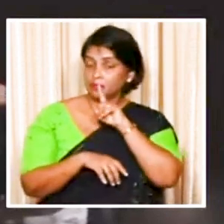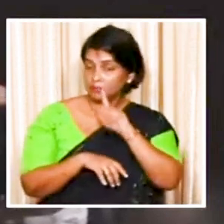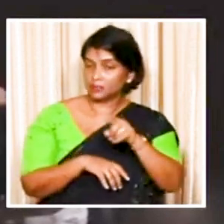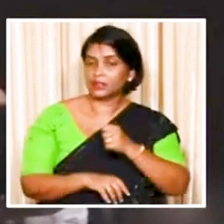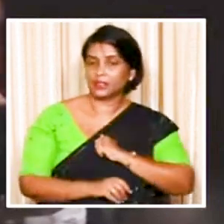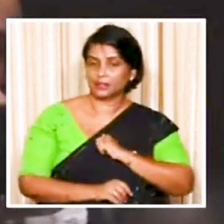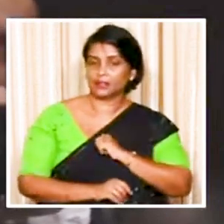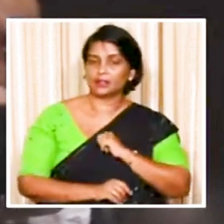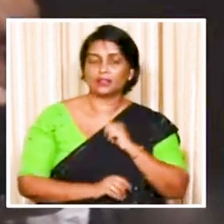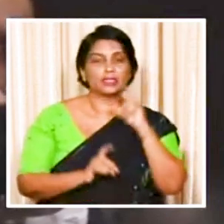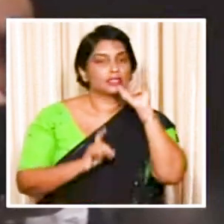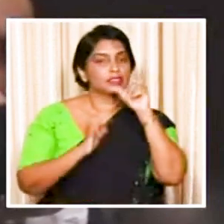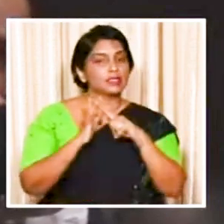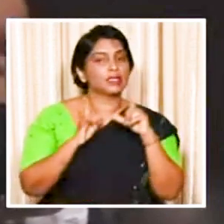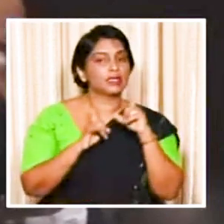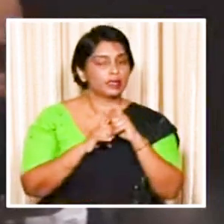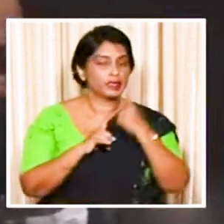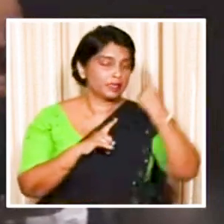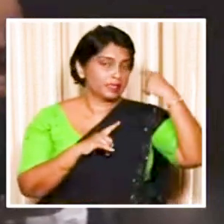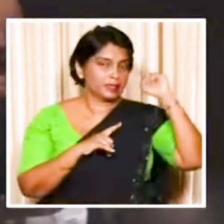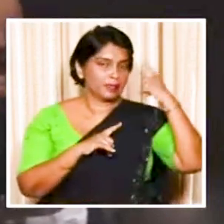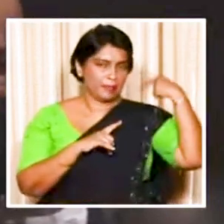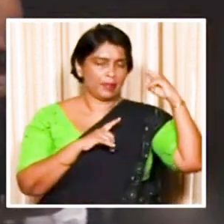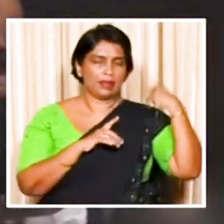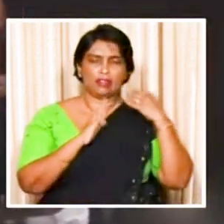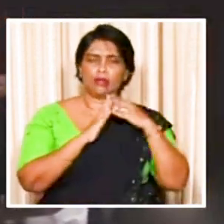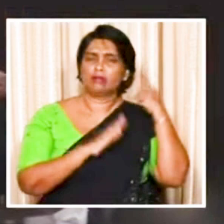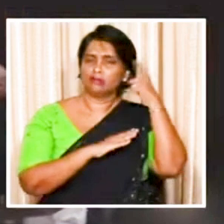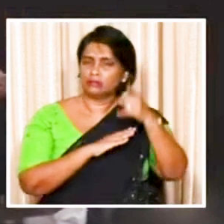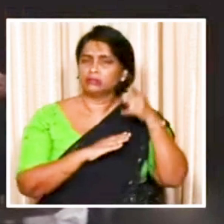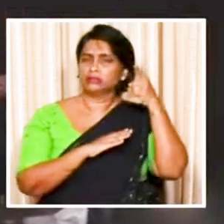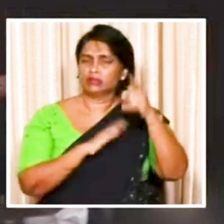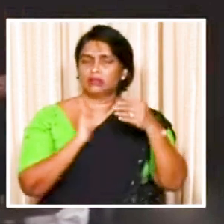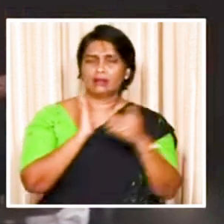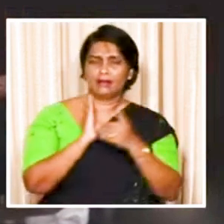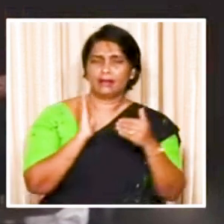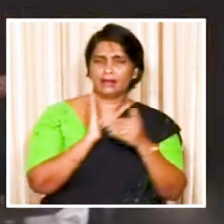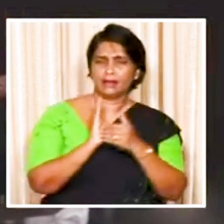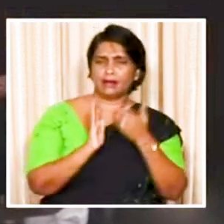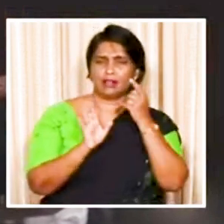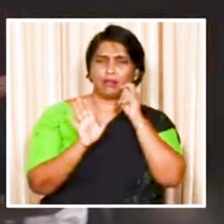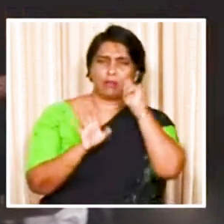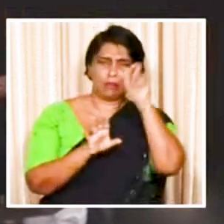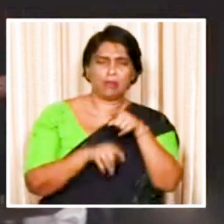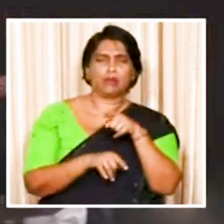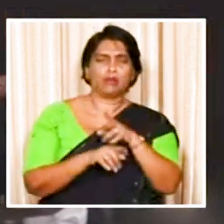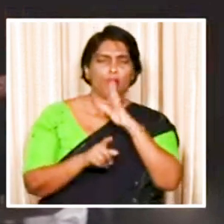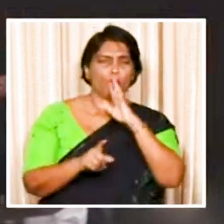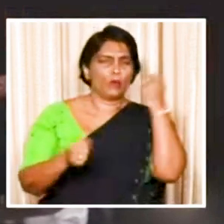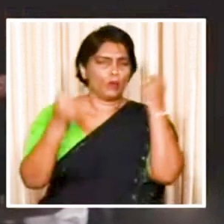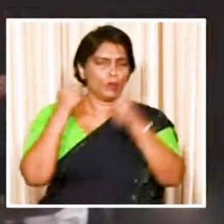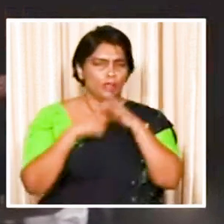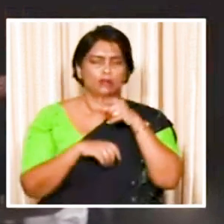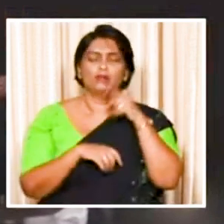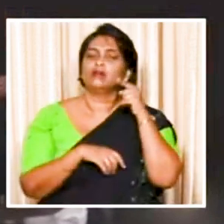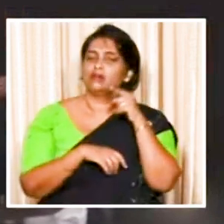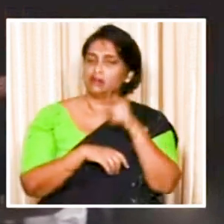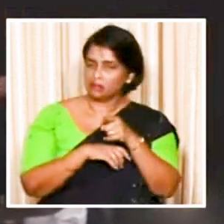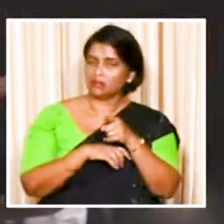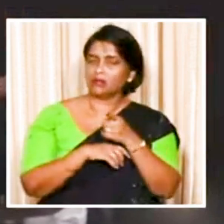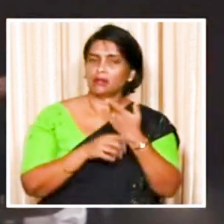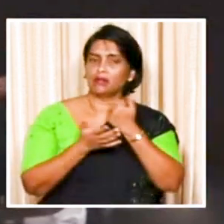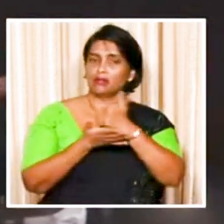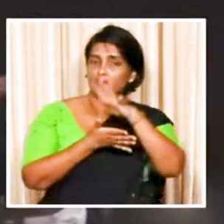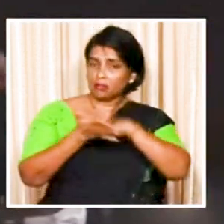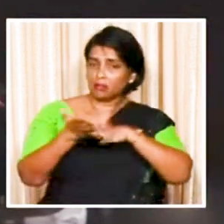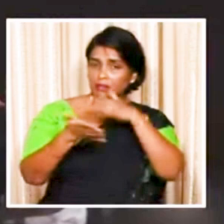சிஐடியினர் அவரை தொடர்ந்தும் துன்புறுத்துகிறார்கள், துயரப்படுத்துகிறார்கள். இது தொடர்பாக அவர் எனக்கு எழுதிய ஒரு கடிதத்தையும் நான் உங்களுக்கு இந்த சபையிலே